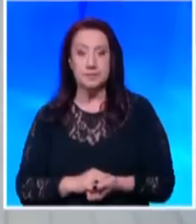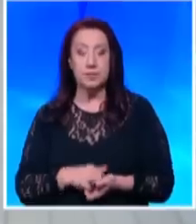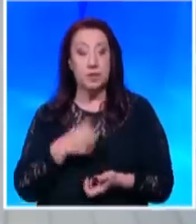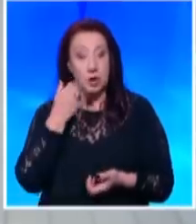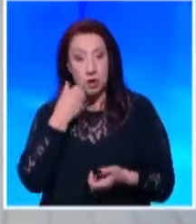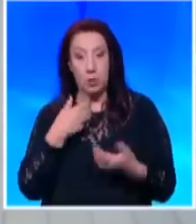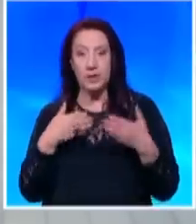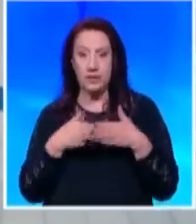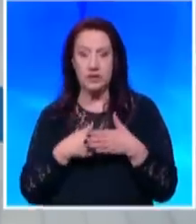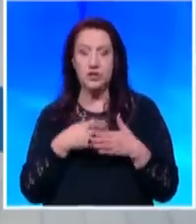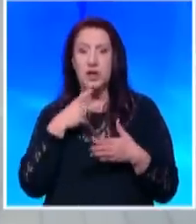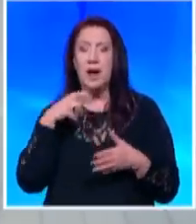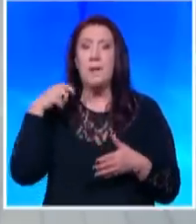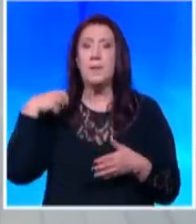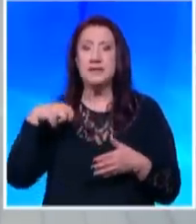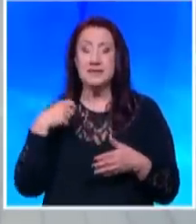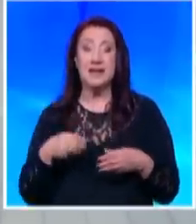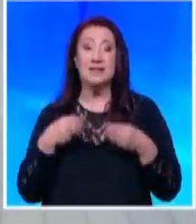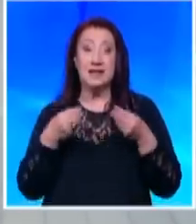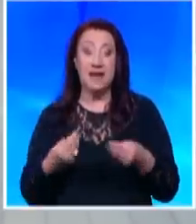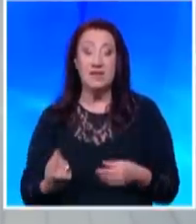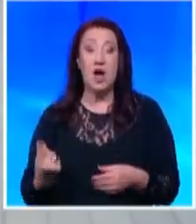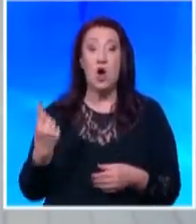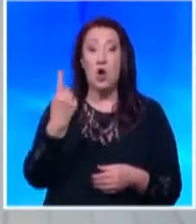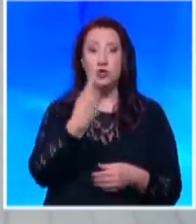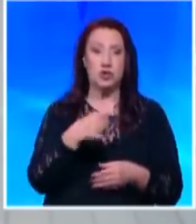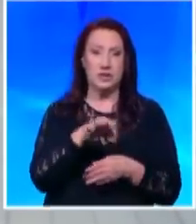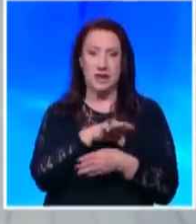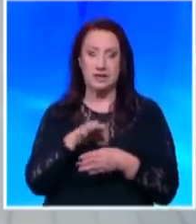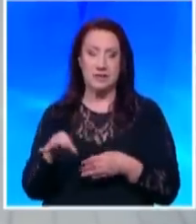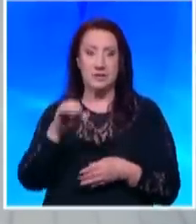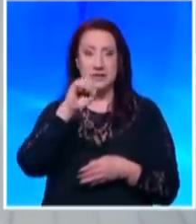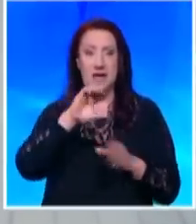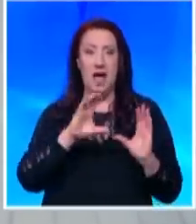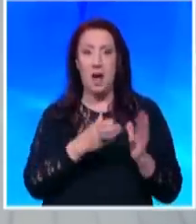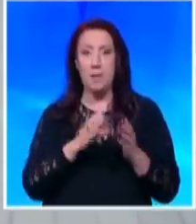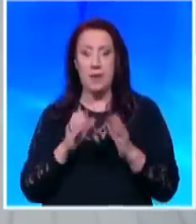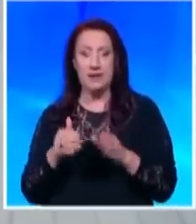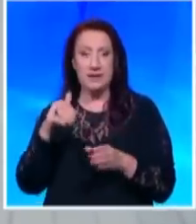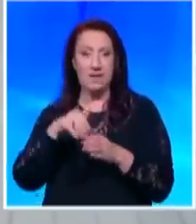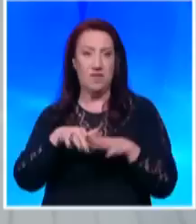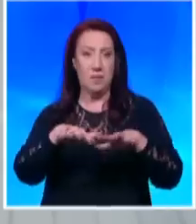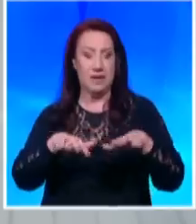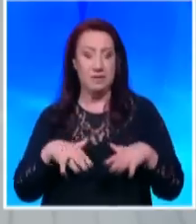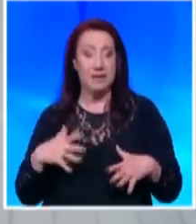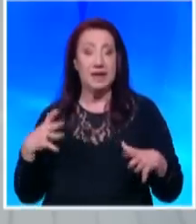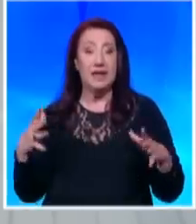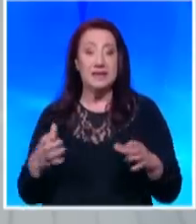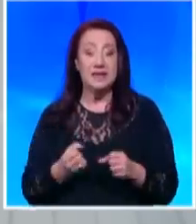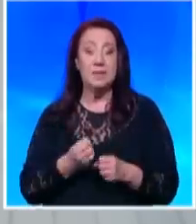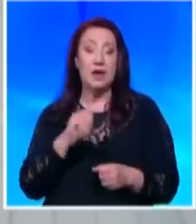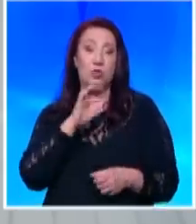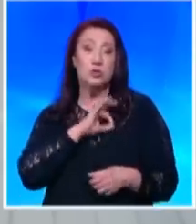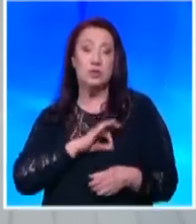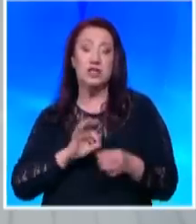Добър вечер. Президентът дава още една седмица на партиите в парламента да намерят успешната формула за стабилно мнозинство и